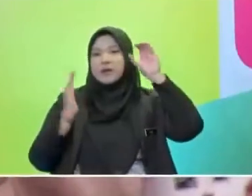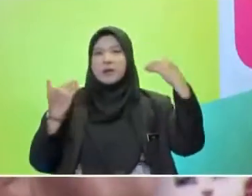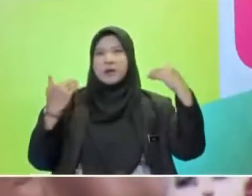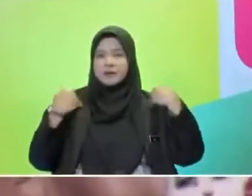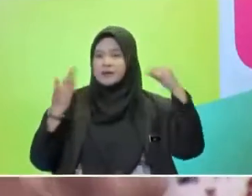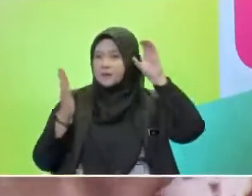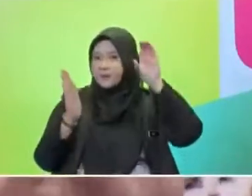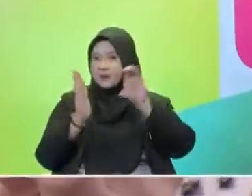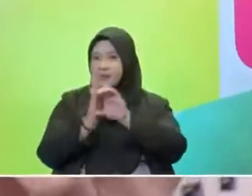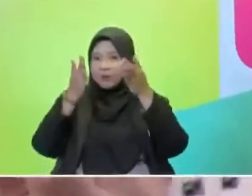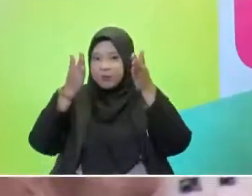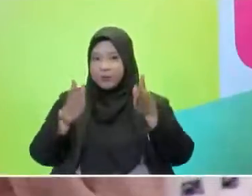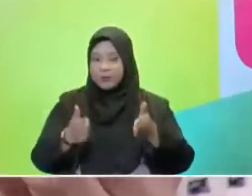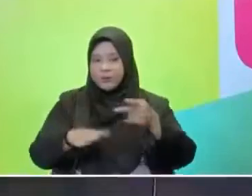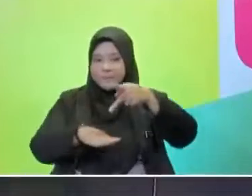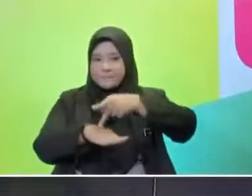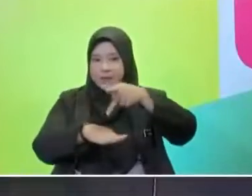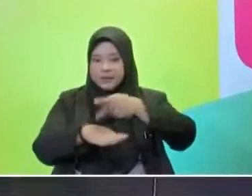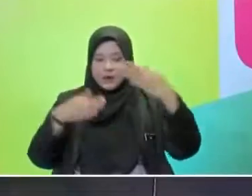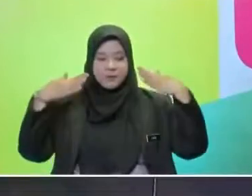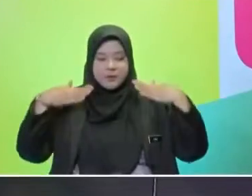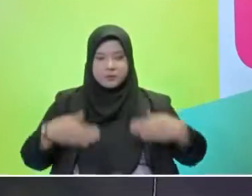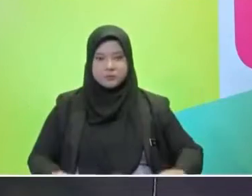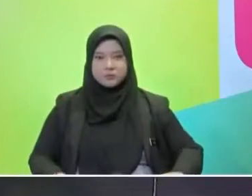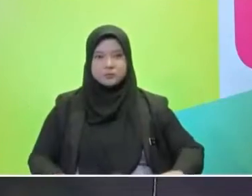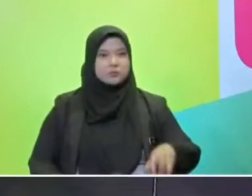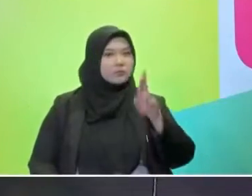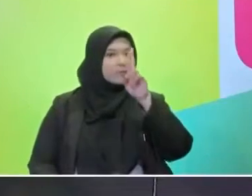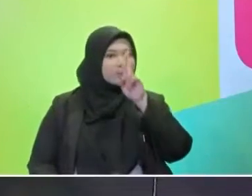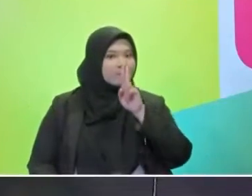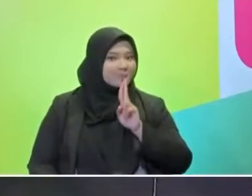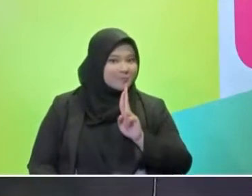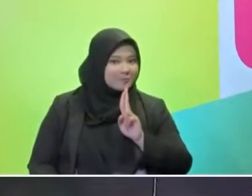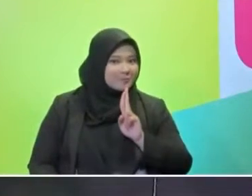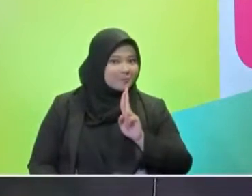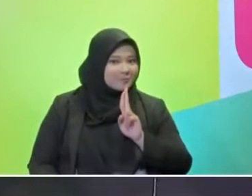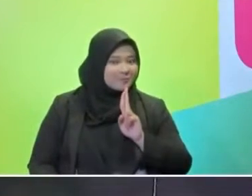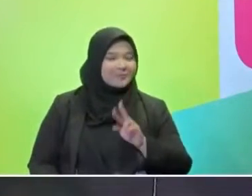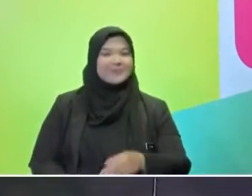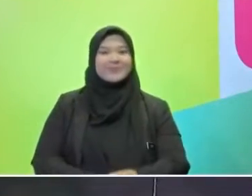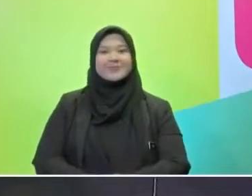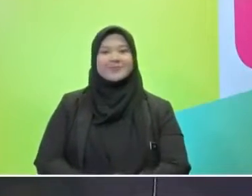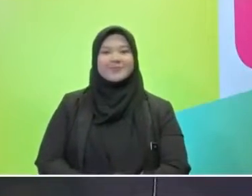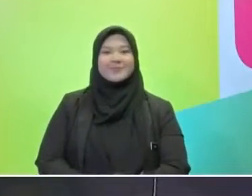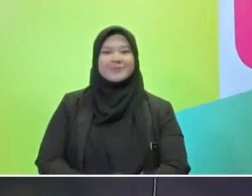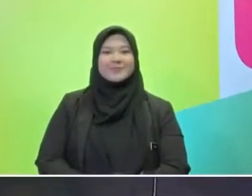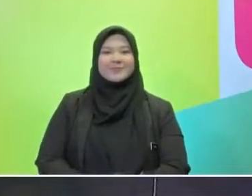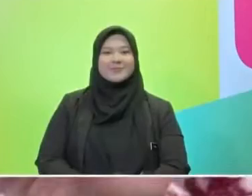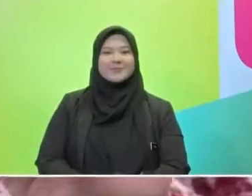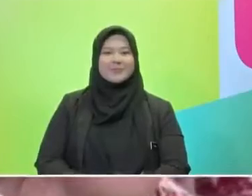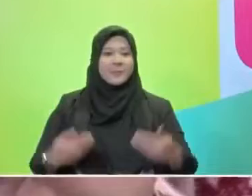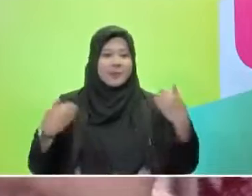Sebab bertuah kan. Okey. Jadi ada gambar apa? Cikgu. Okay, gambar apa lagi Nisa? Saya ada gambar ni ada gambar